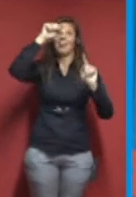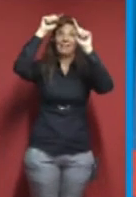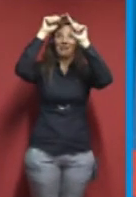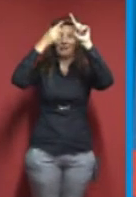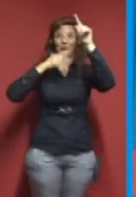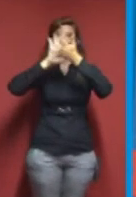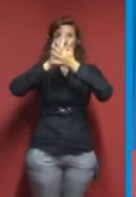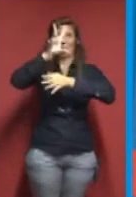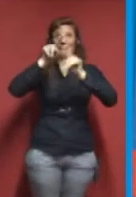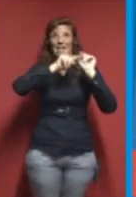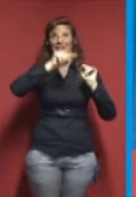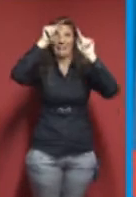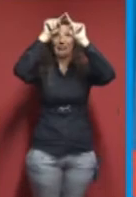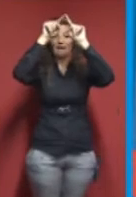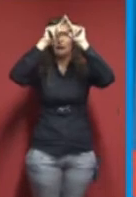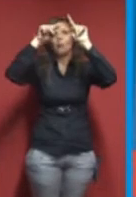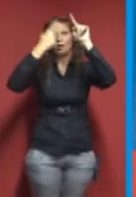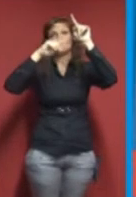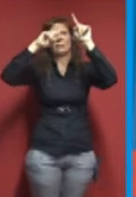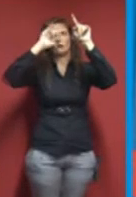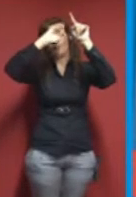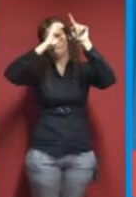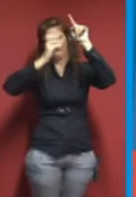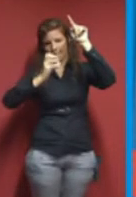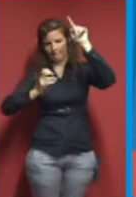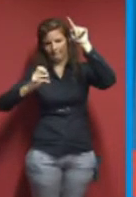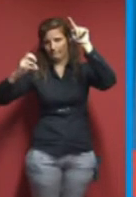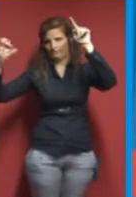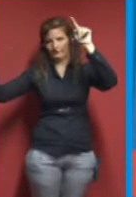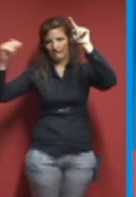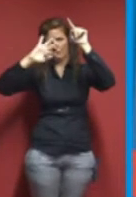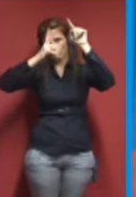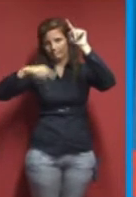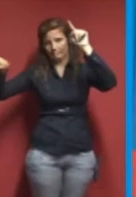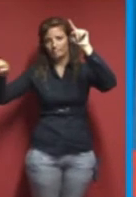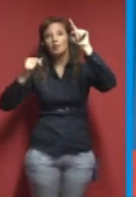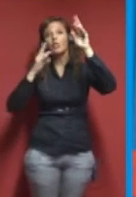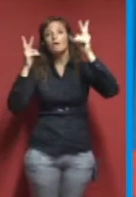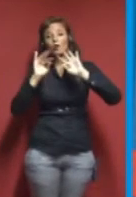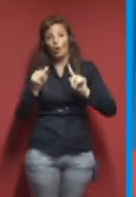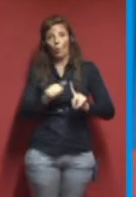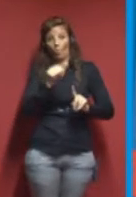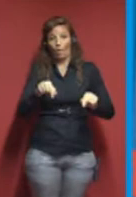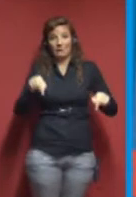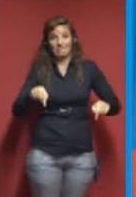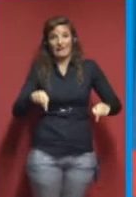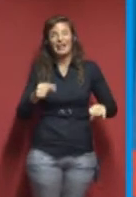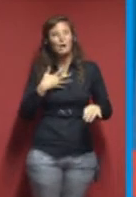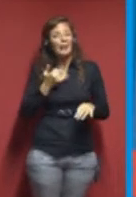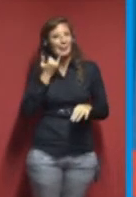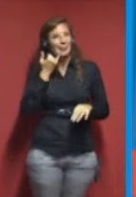sappiamo che poi abbiamo tante altre tecnologie quest'anno invece c'è una piccola